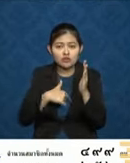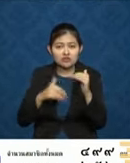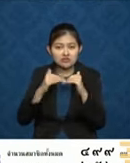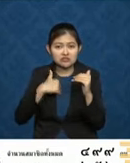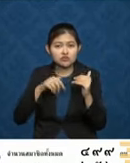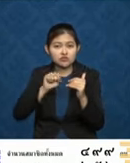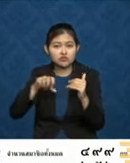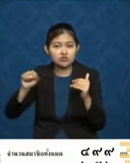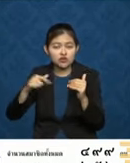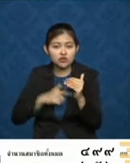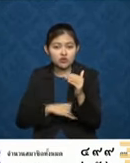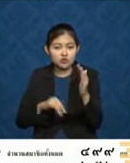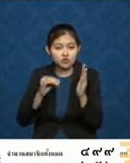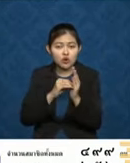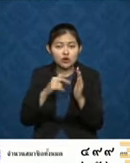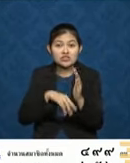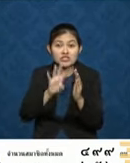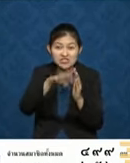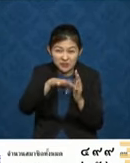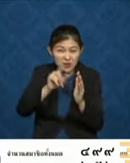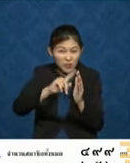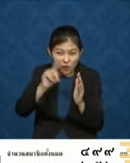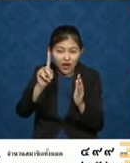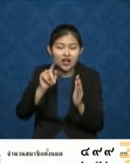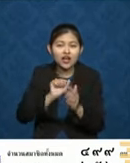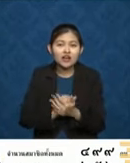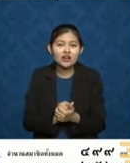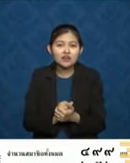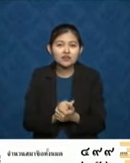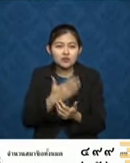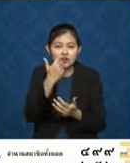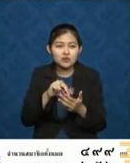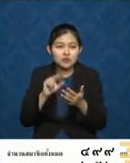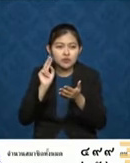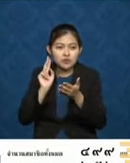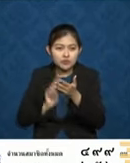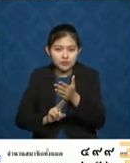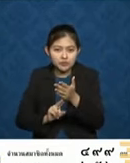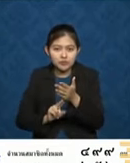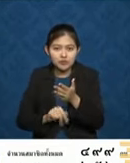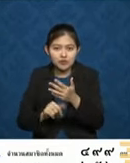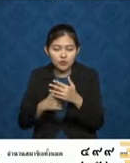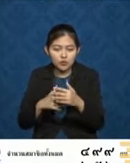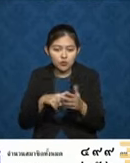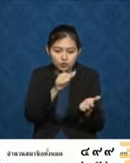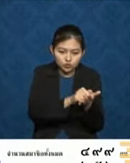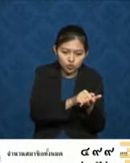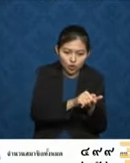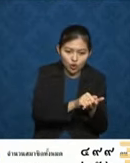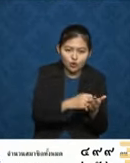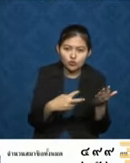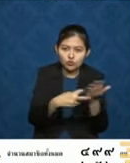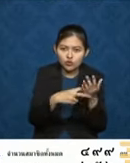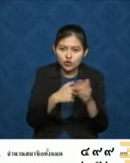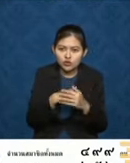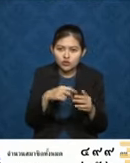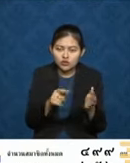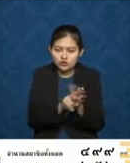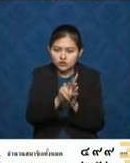นี่ผมขึ้นเครื่องบินเที่ย 4,000กว่าบาทครับท่านเพราะผมถูกปรับวันจองตั๋วจอง 2รอบกลายเป็นชื่อคน